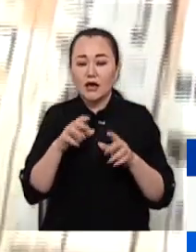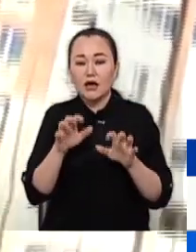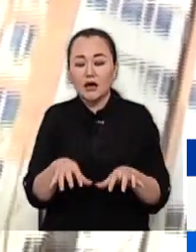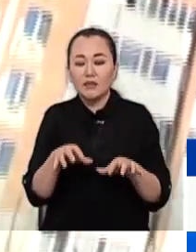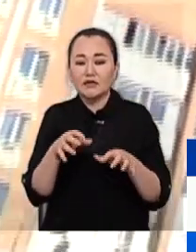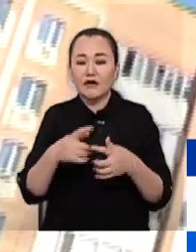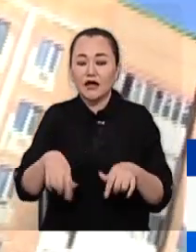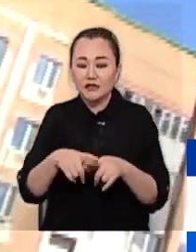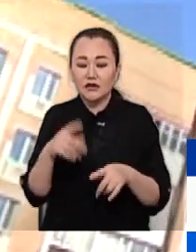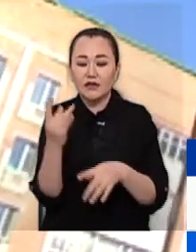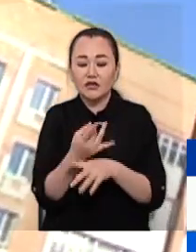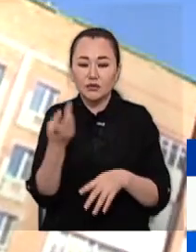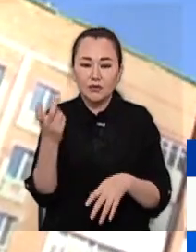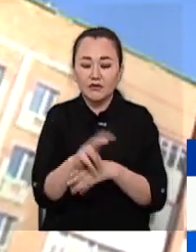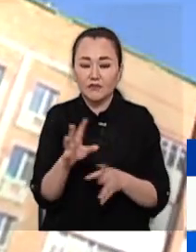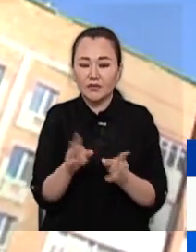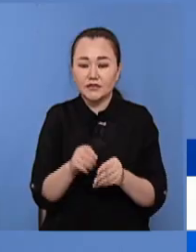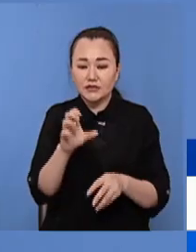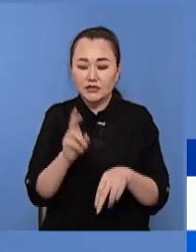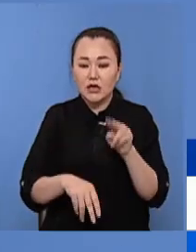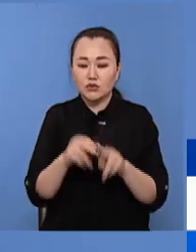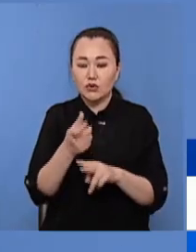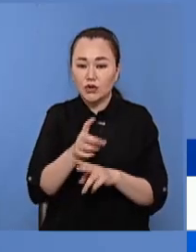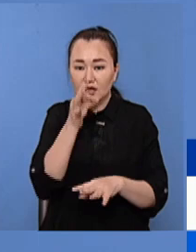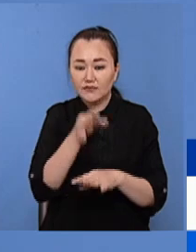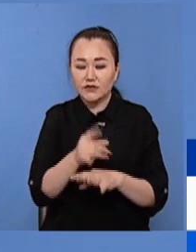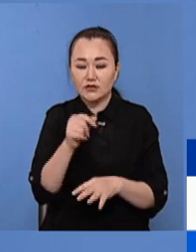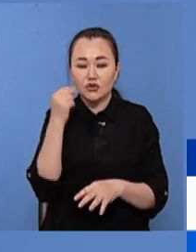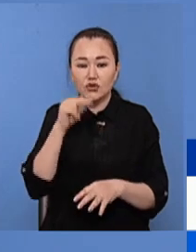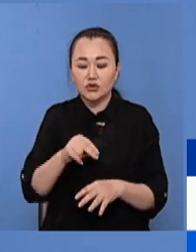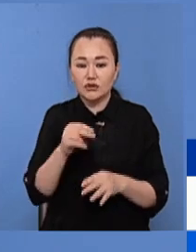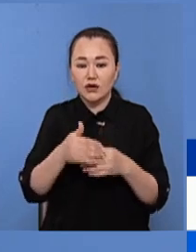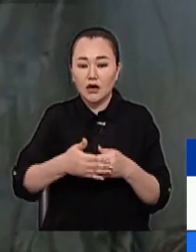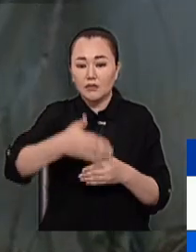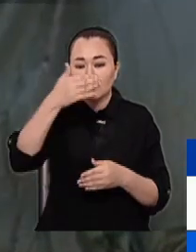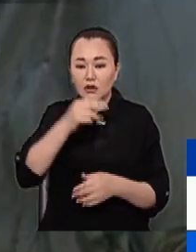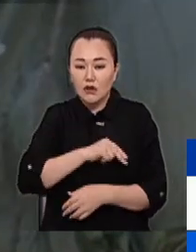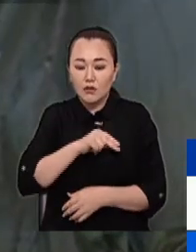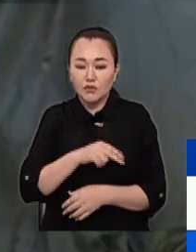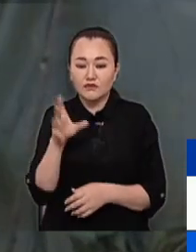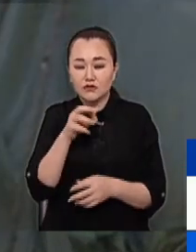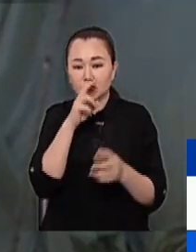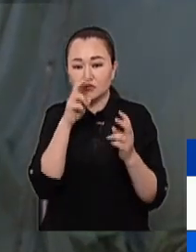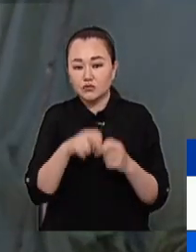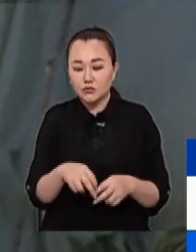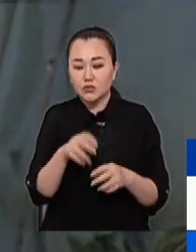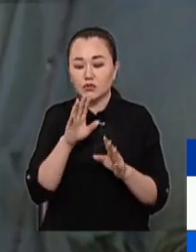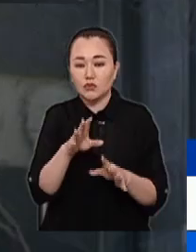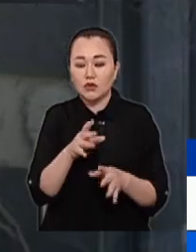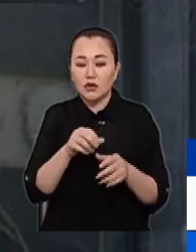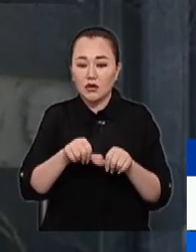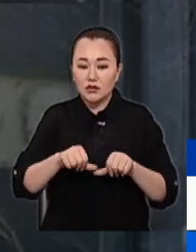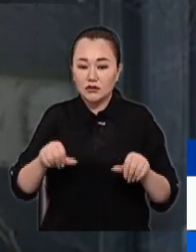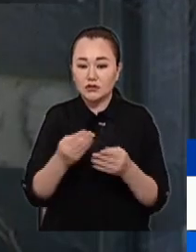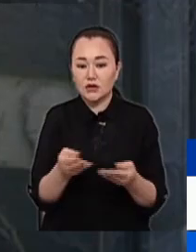организации однажды все-таки приехали вместе с застройщиком, который отвечает за качество облицовочных работ. Но те, осмотрев объект, лишь огородили